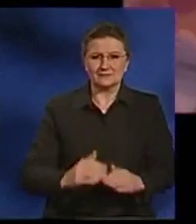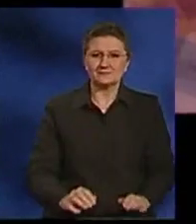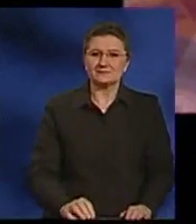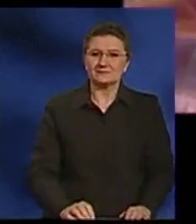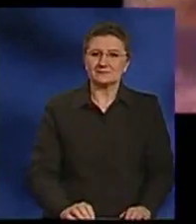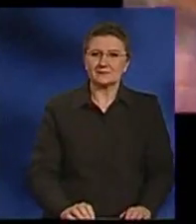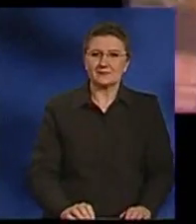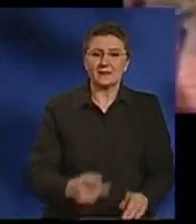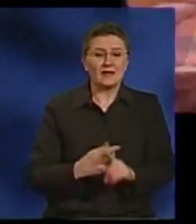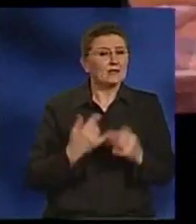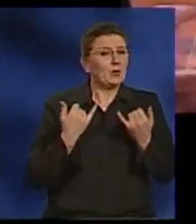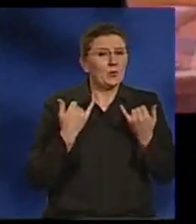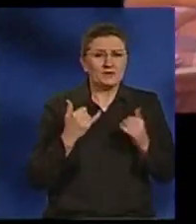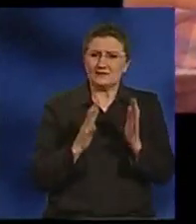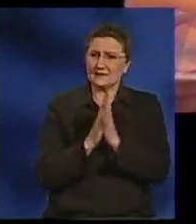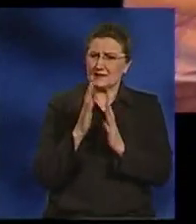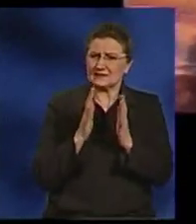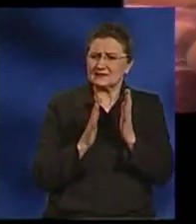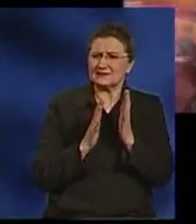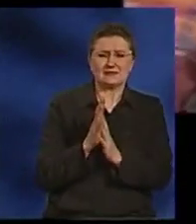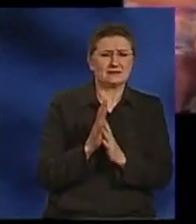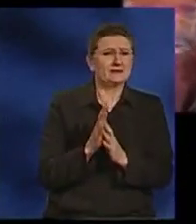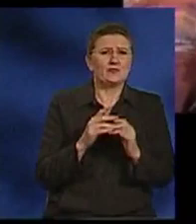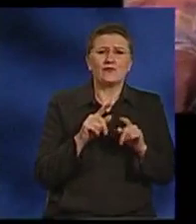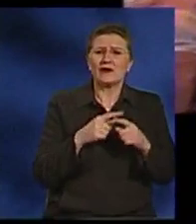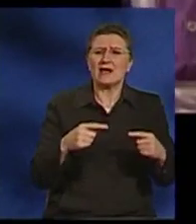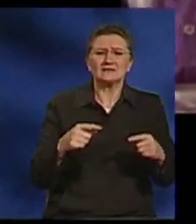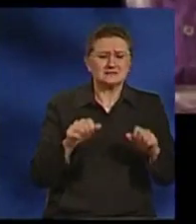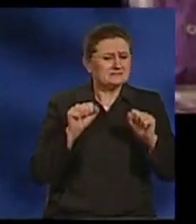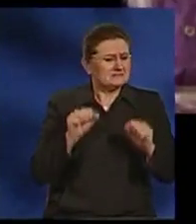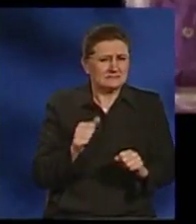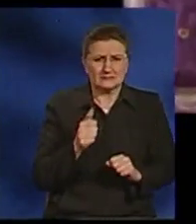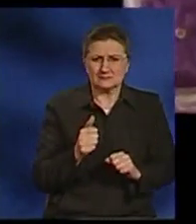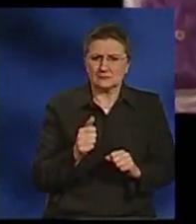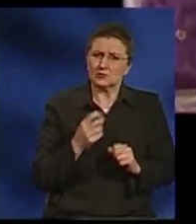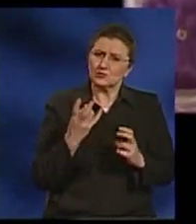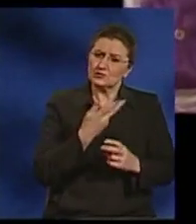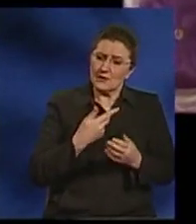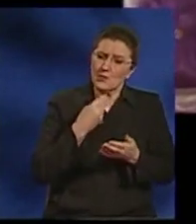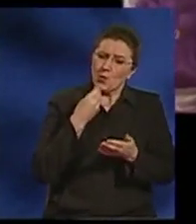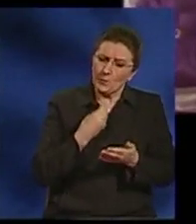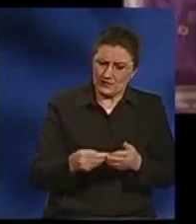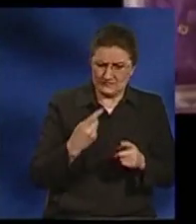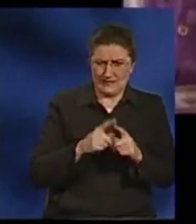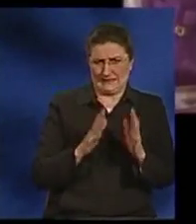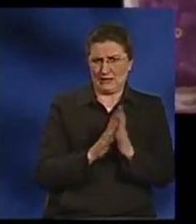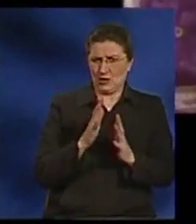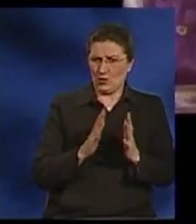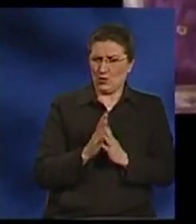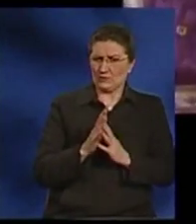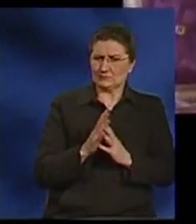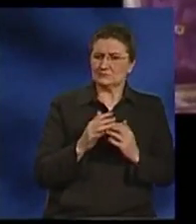У этого удивительного корня неограниченной возможности. Как ты думаешь, не купить ли нам этот корень? Да,